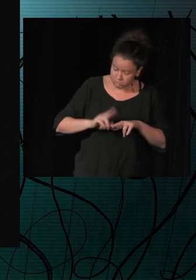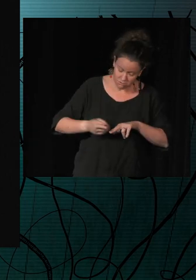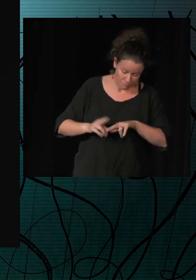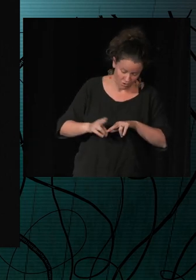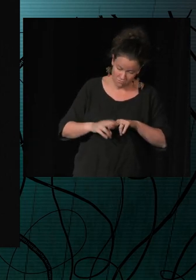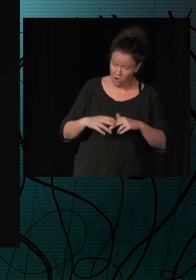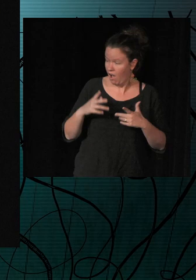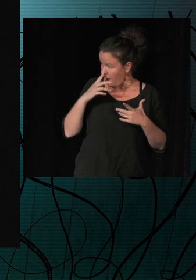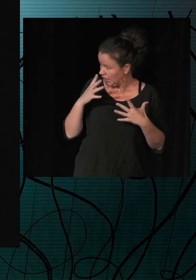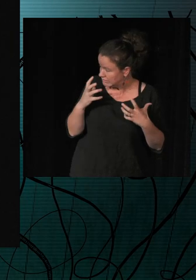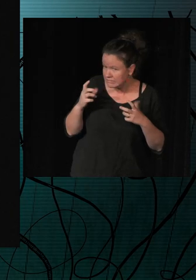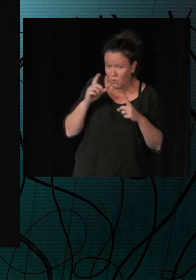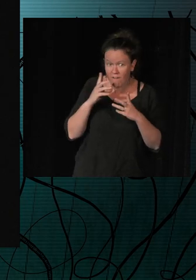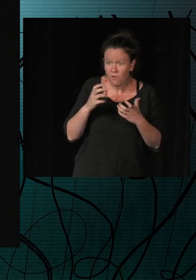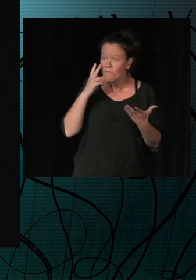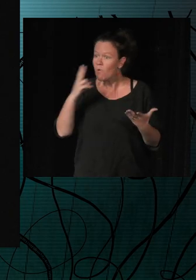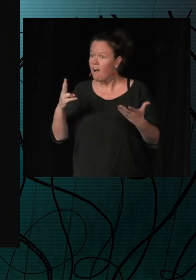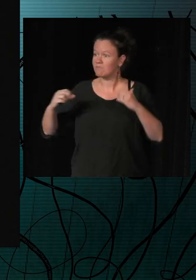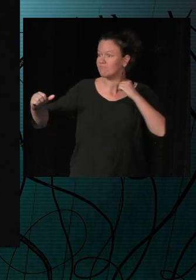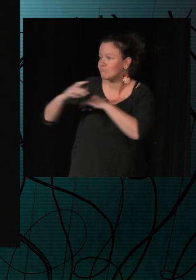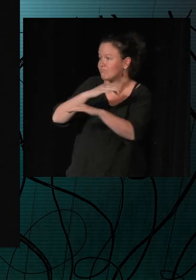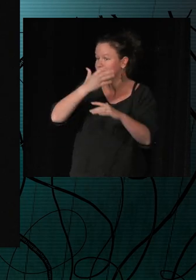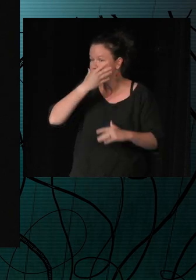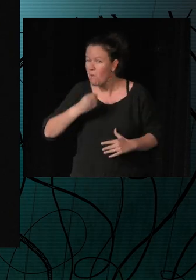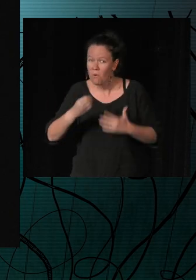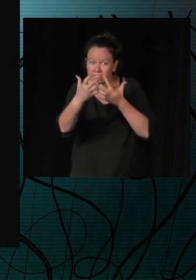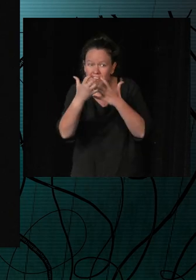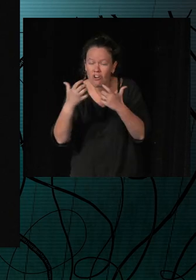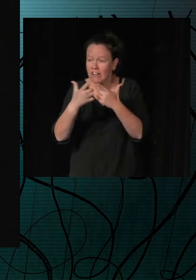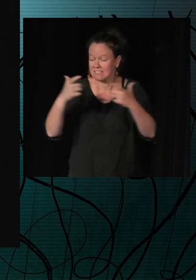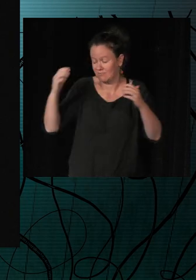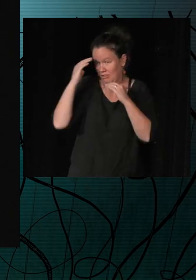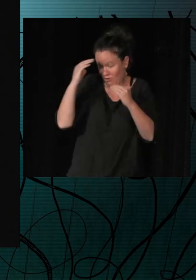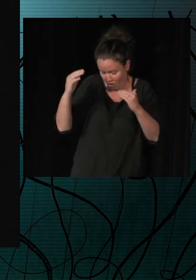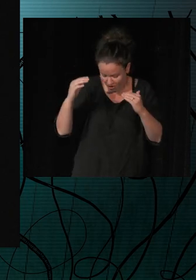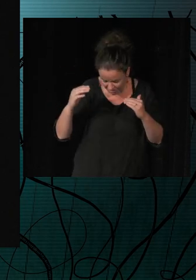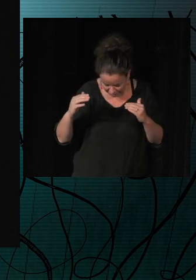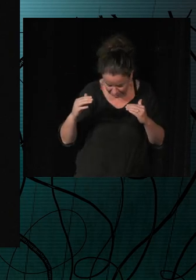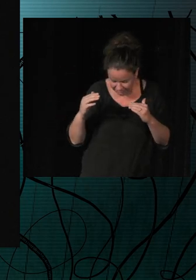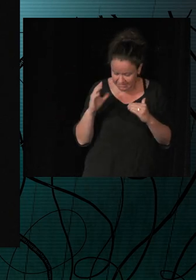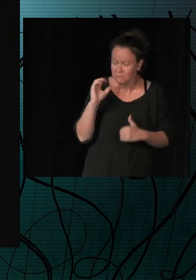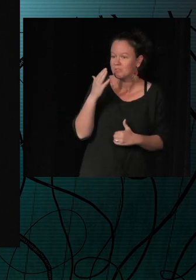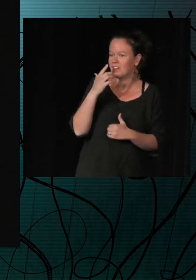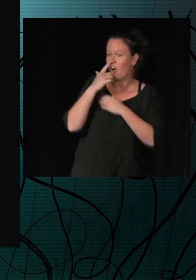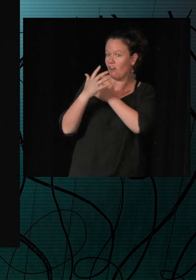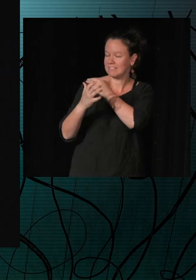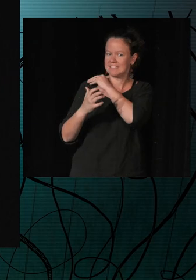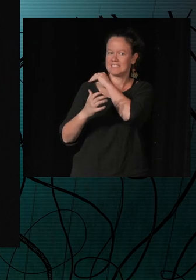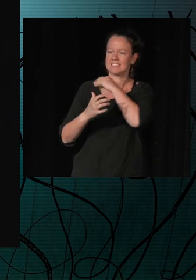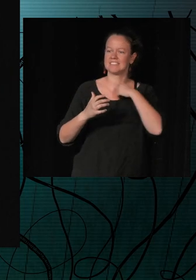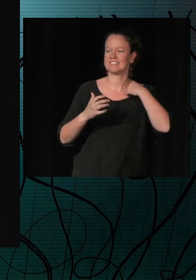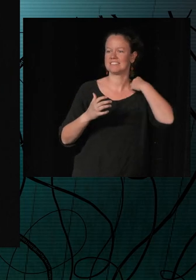ça correspond complètement à ce que j'aime en terme d'esthétique euh mais je sentais bien que j'allais pas réussir et en fait en étant